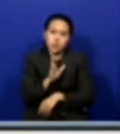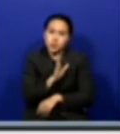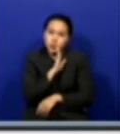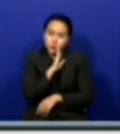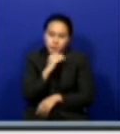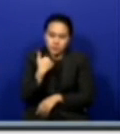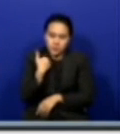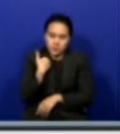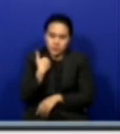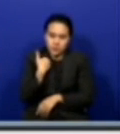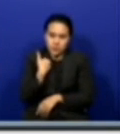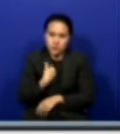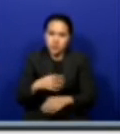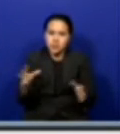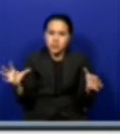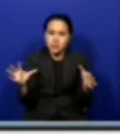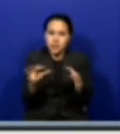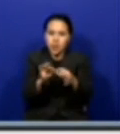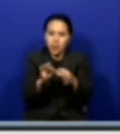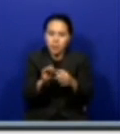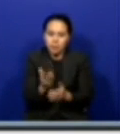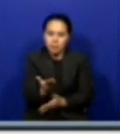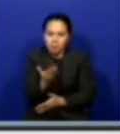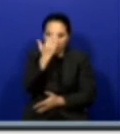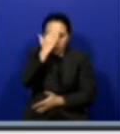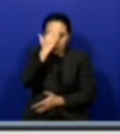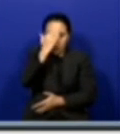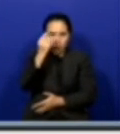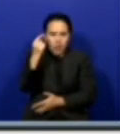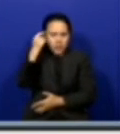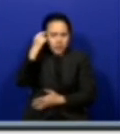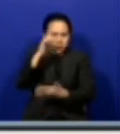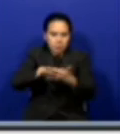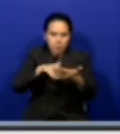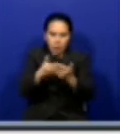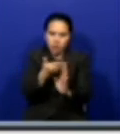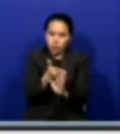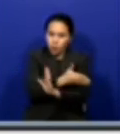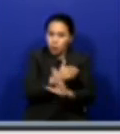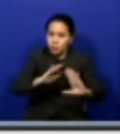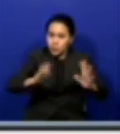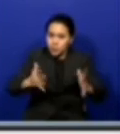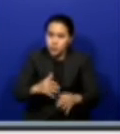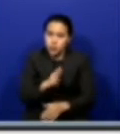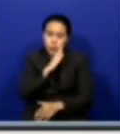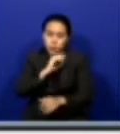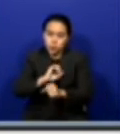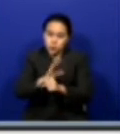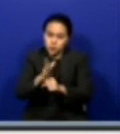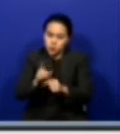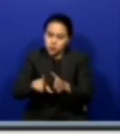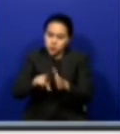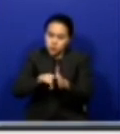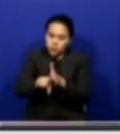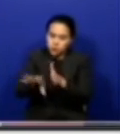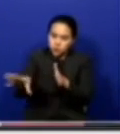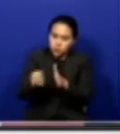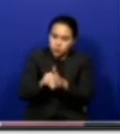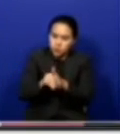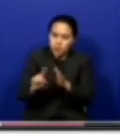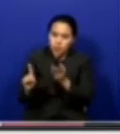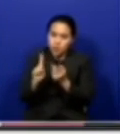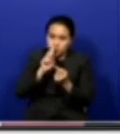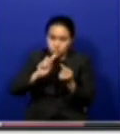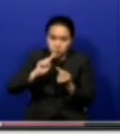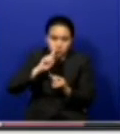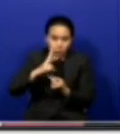ณีที่เกิดขึ้นแบบไม่คาดฝันมีการกลับมาของการแพร่ระบาดรัฐบาลมีมาตรการที่